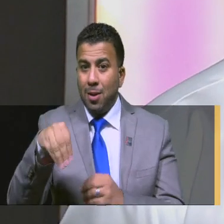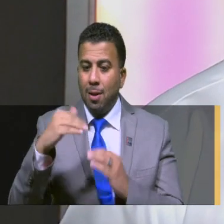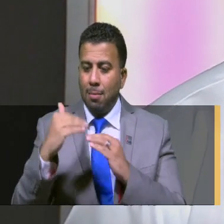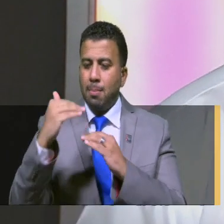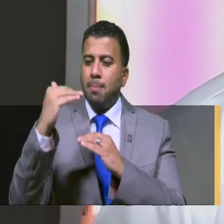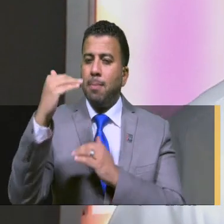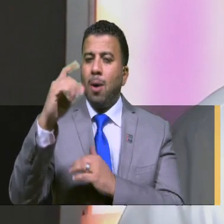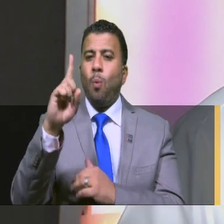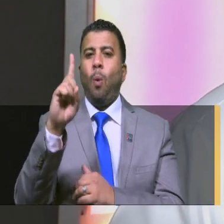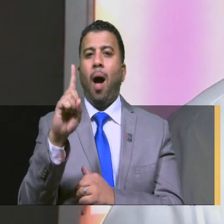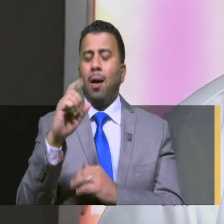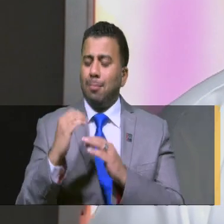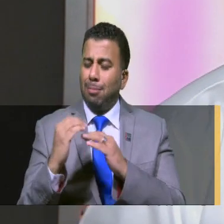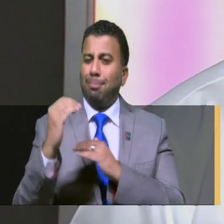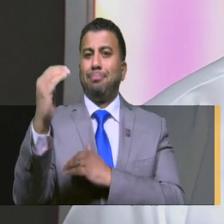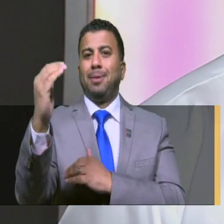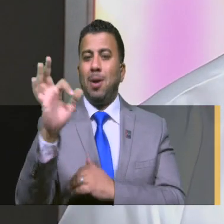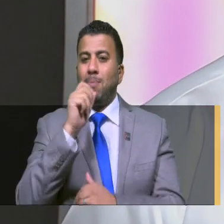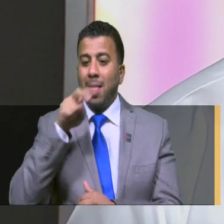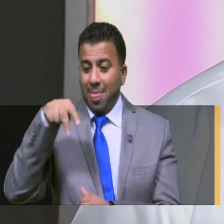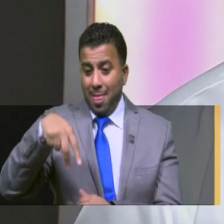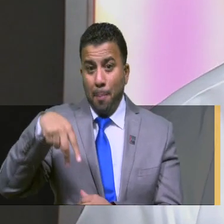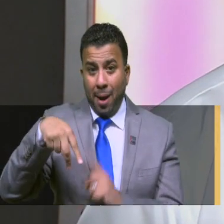الأولى، وأيضا الدرجة الثامنة هم